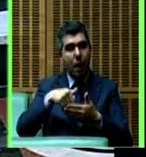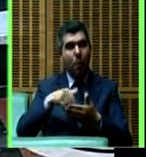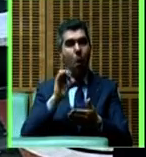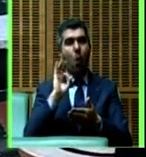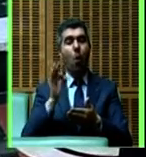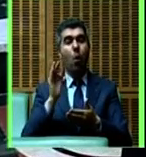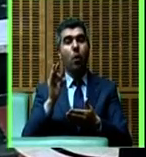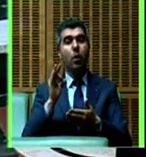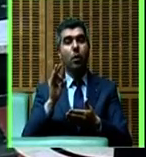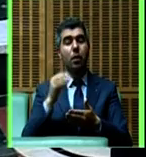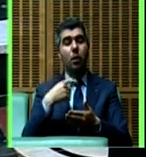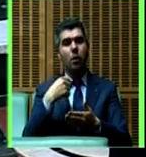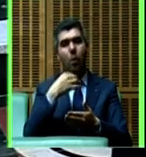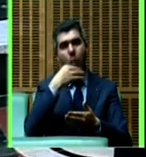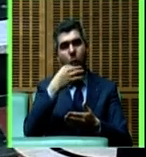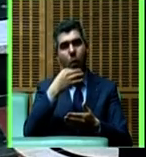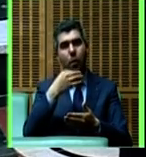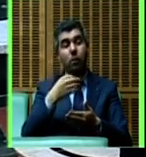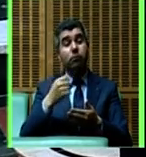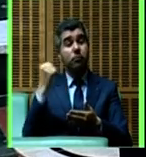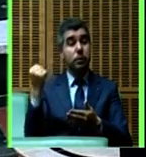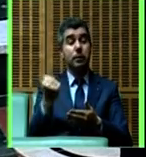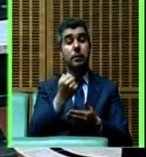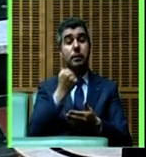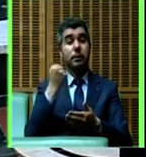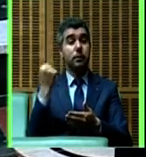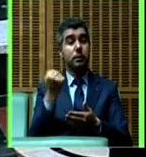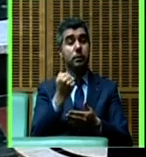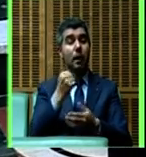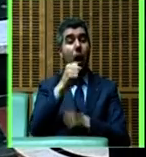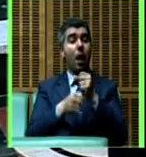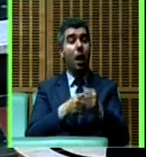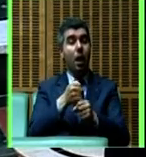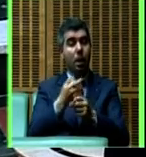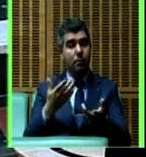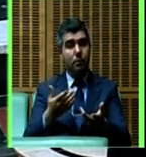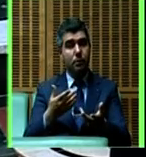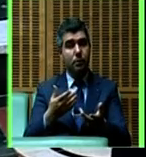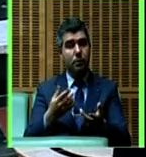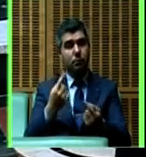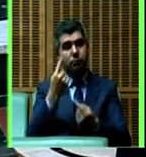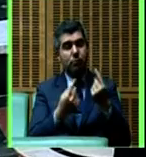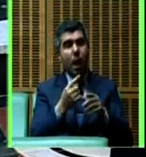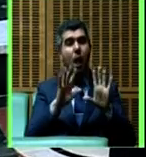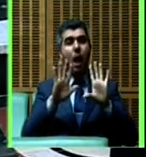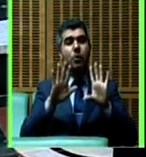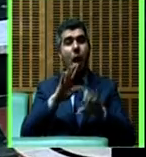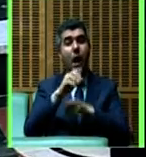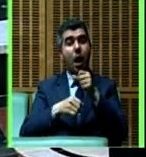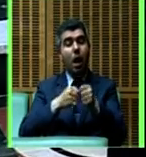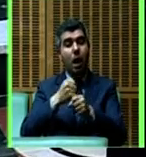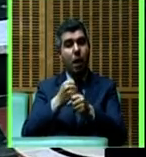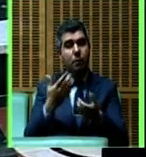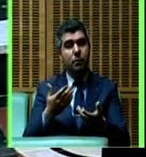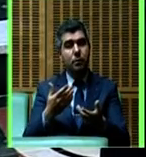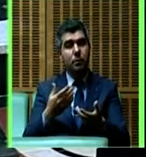والسيد المستشار غير خاف عنه أن هذا المشروع تعطر لسنوات، في حد ديال أدنى قد تكون 10 سنوات، حيث أنها كانت